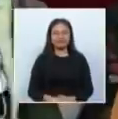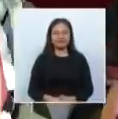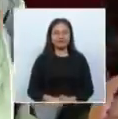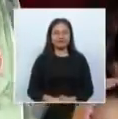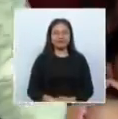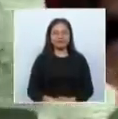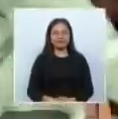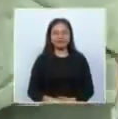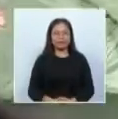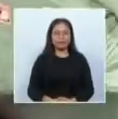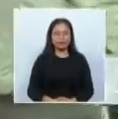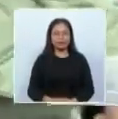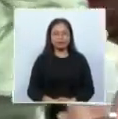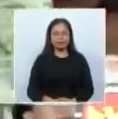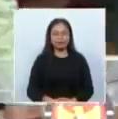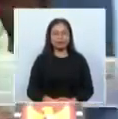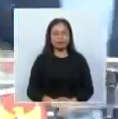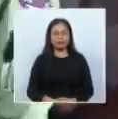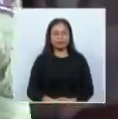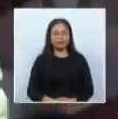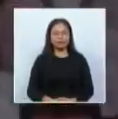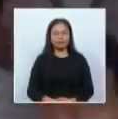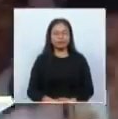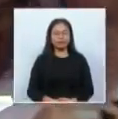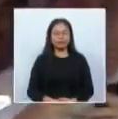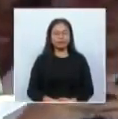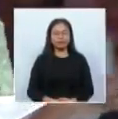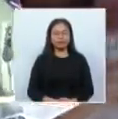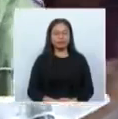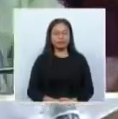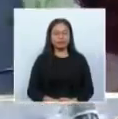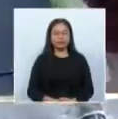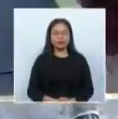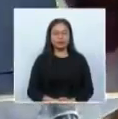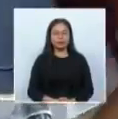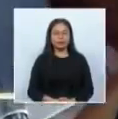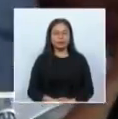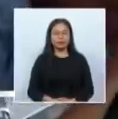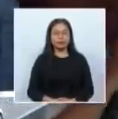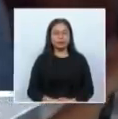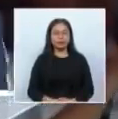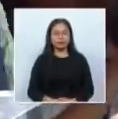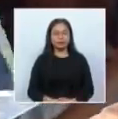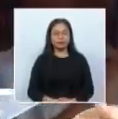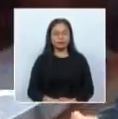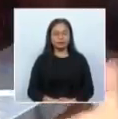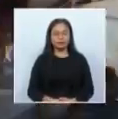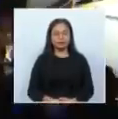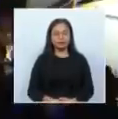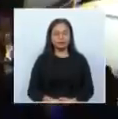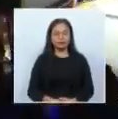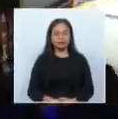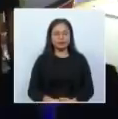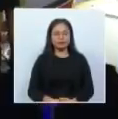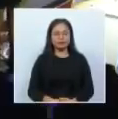X, dalam periode selama debat berlangsung, jadi dari pukul 19